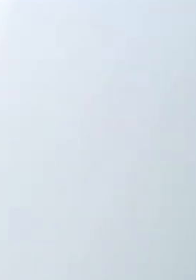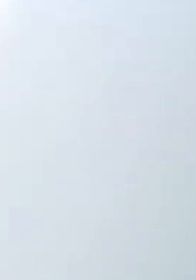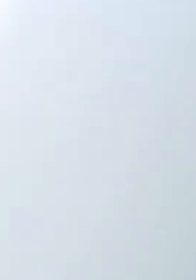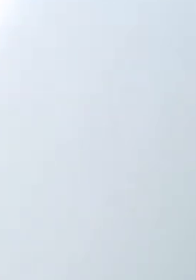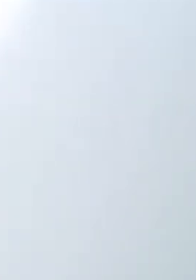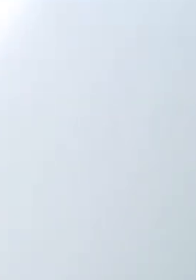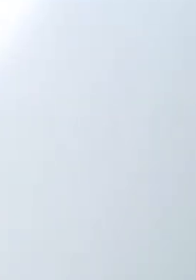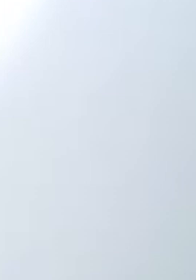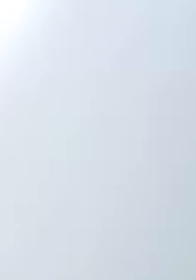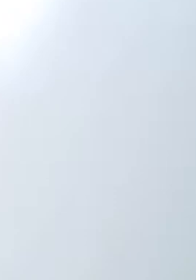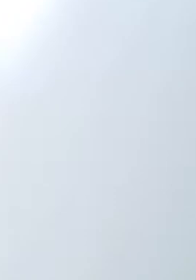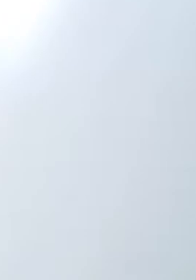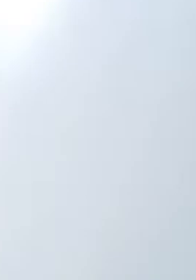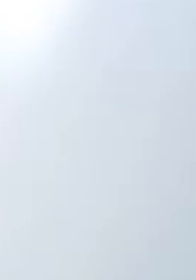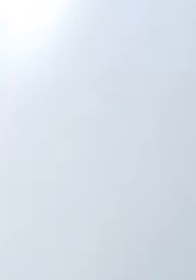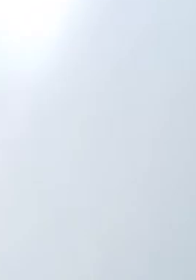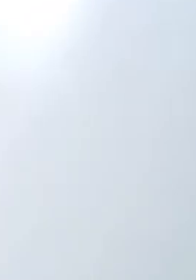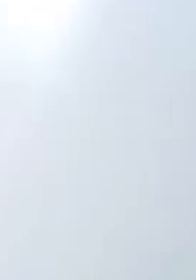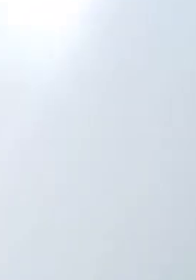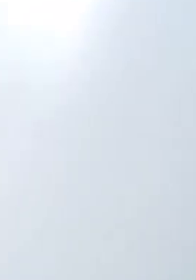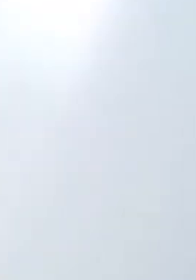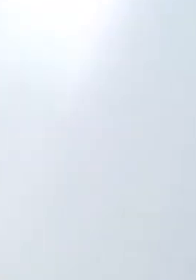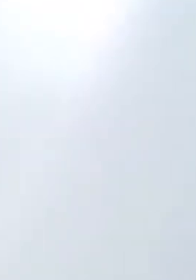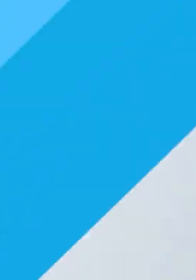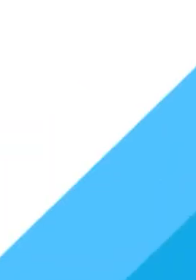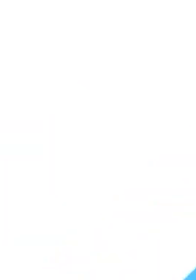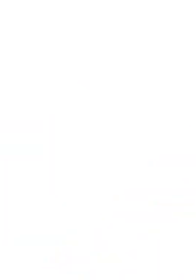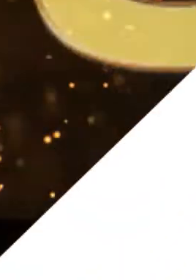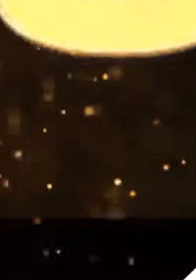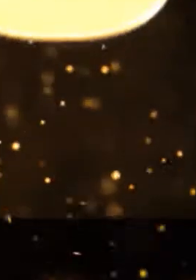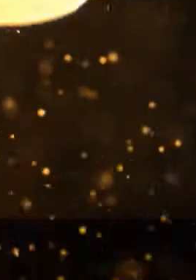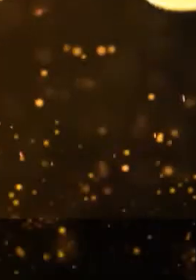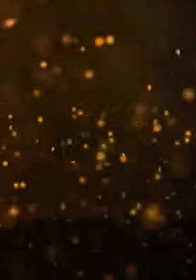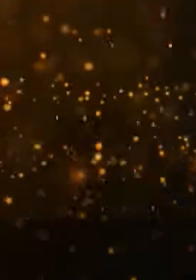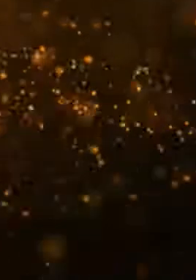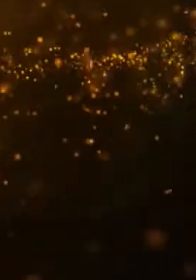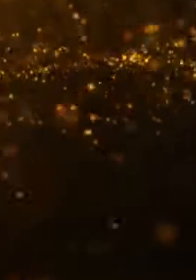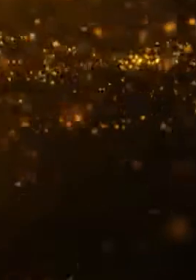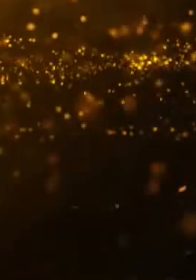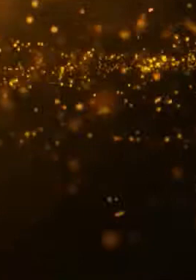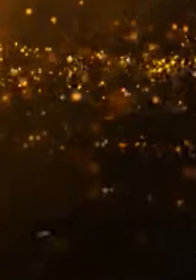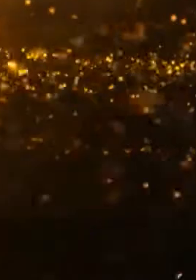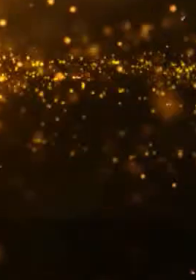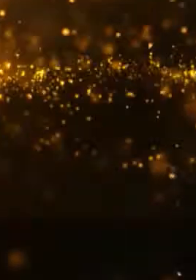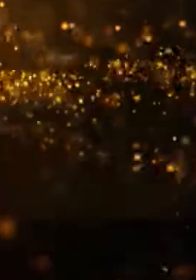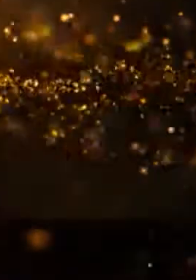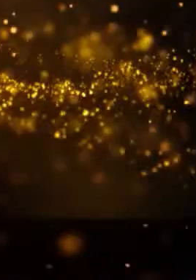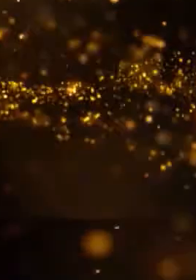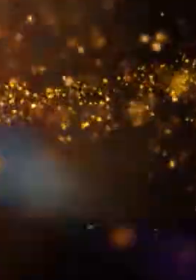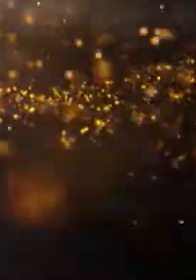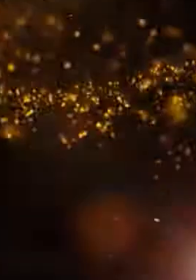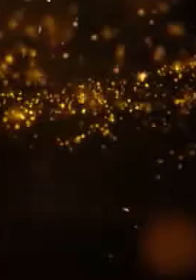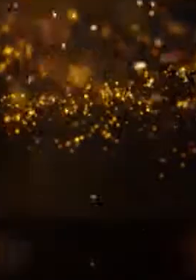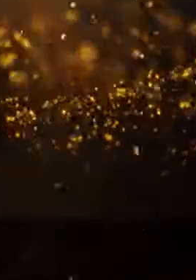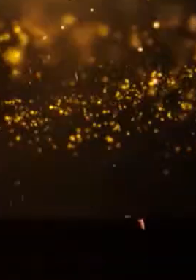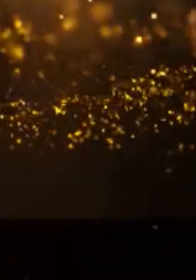ช่วง ความเชื่อชูเกียรติสนับสนุนการทำความดีโดย